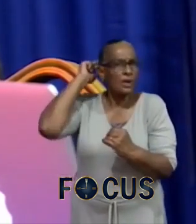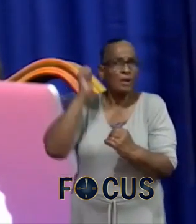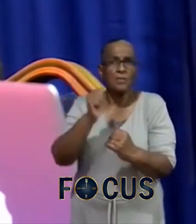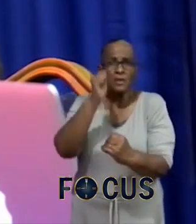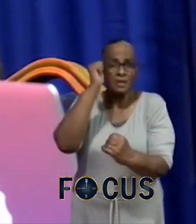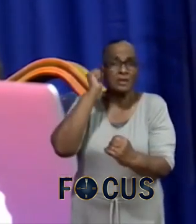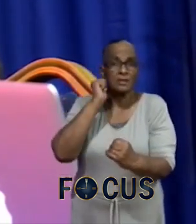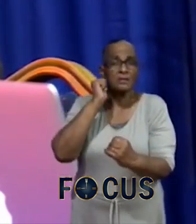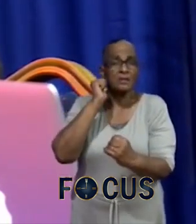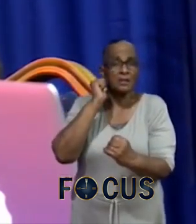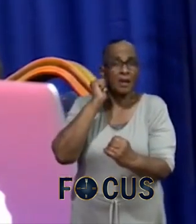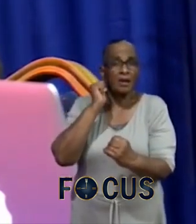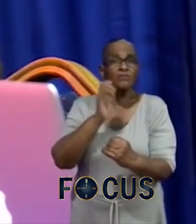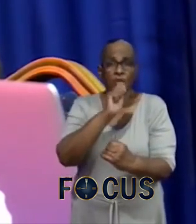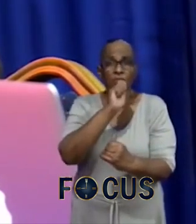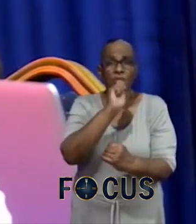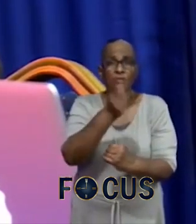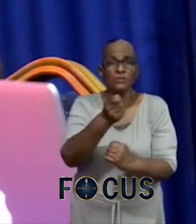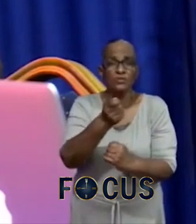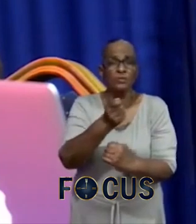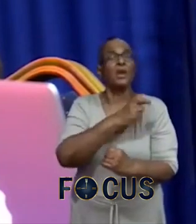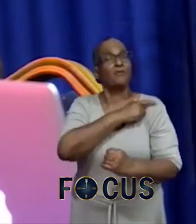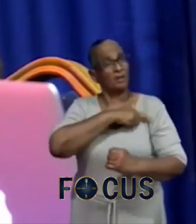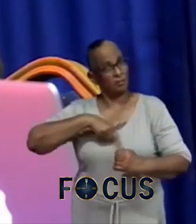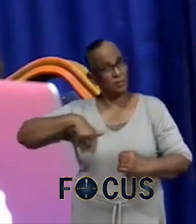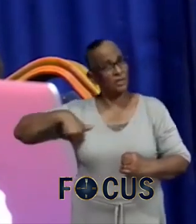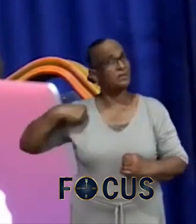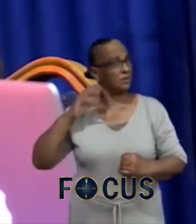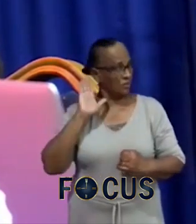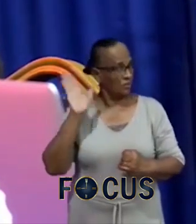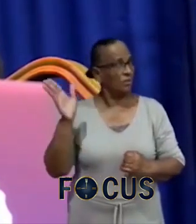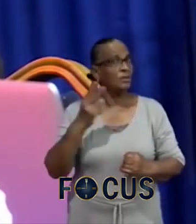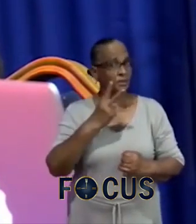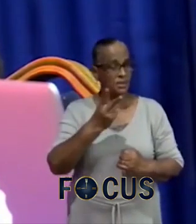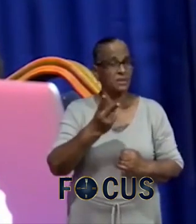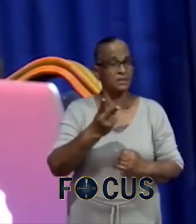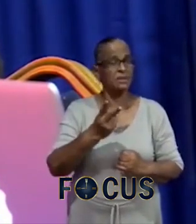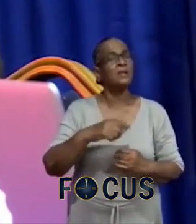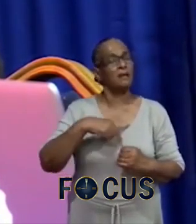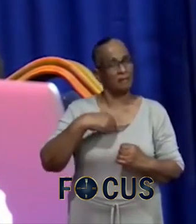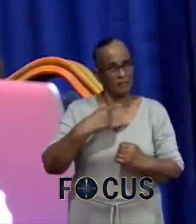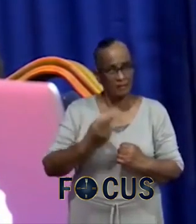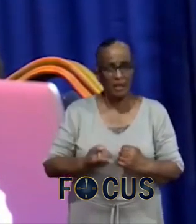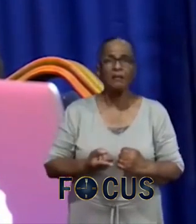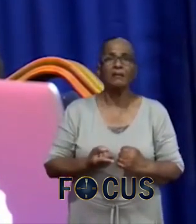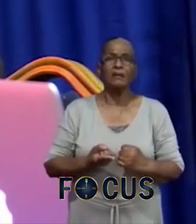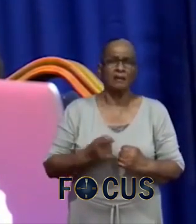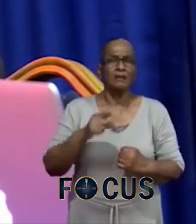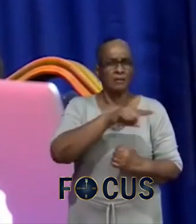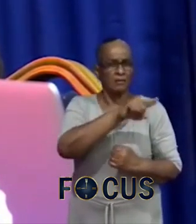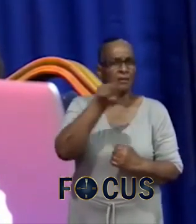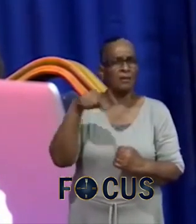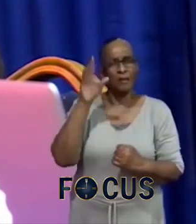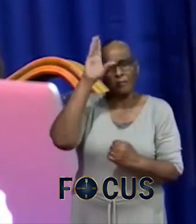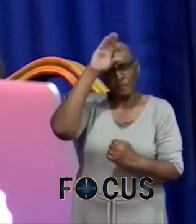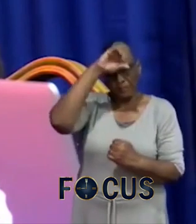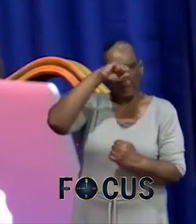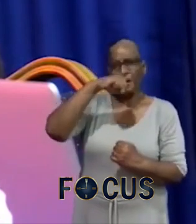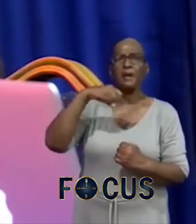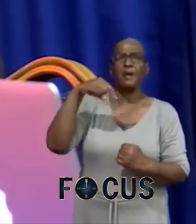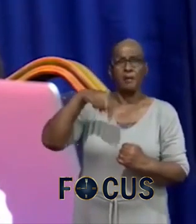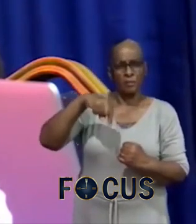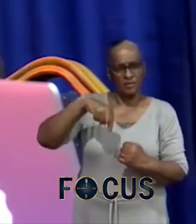Gisteravond heeft u de toespraak gehoord van de president. Aan de hand daarvan heeft u dus kunnen begrijpen dat wij